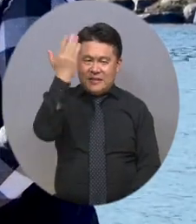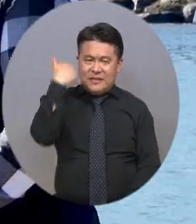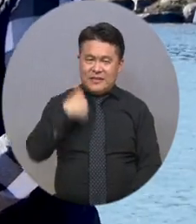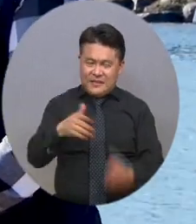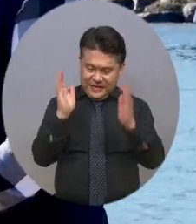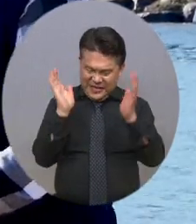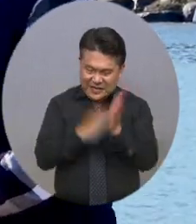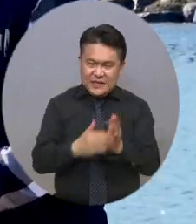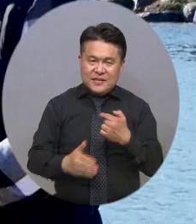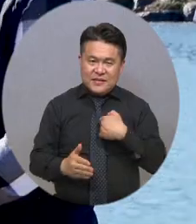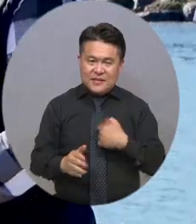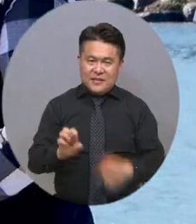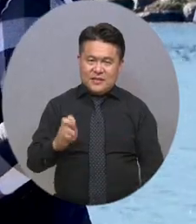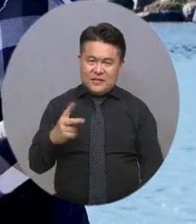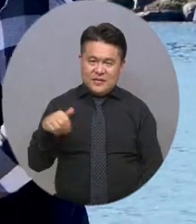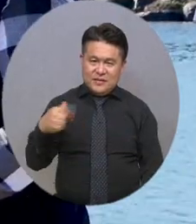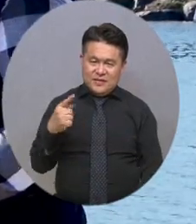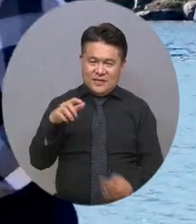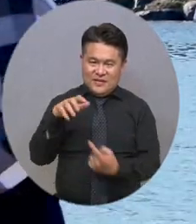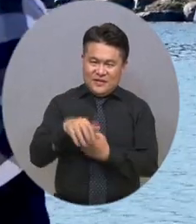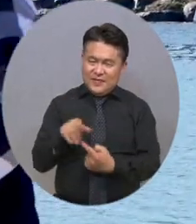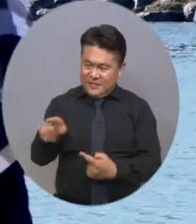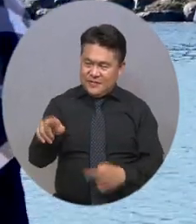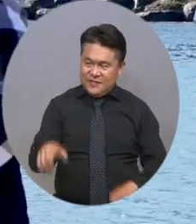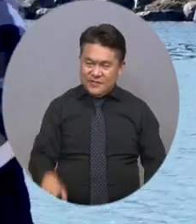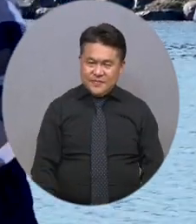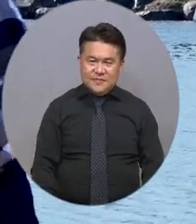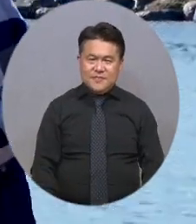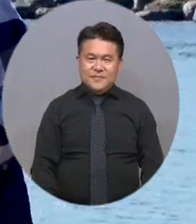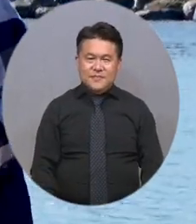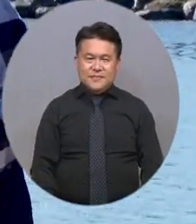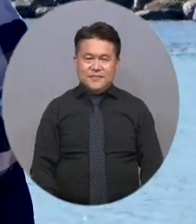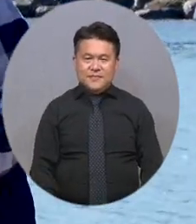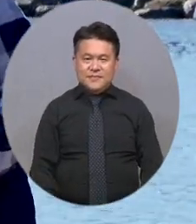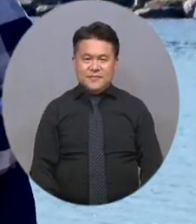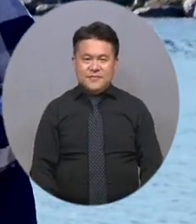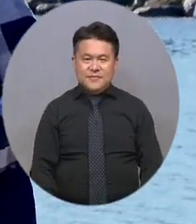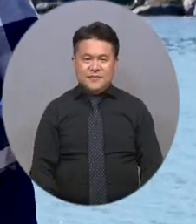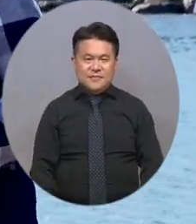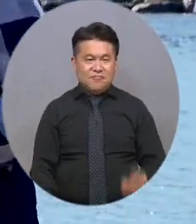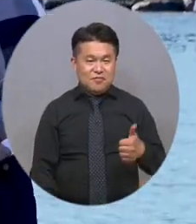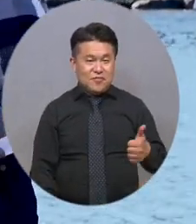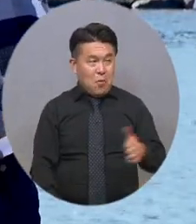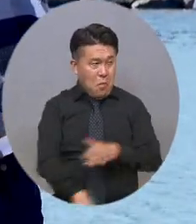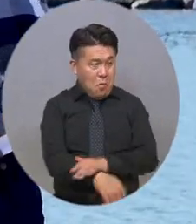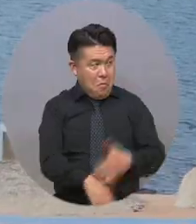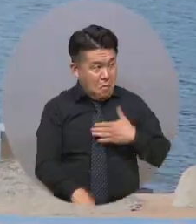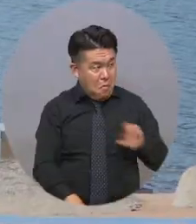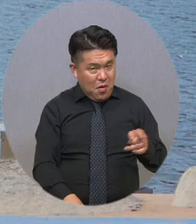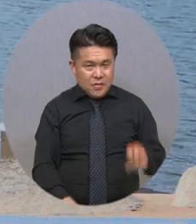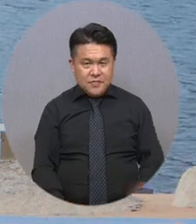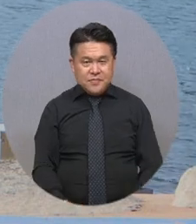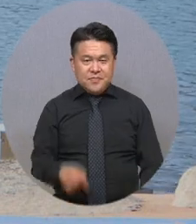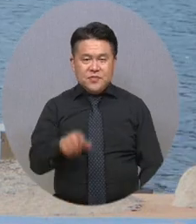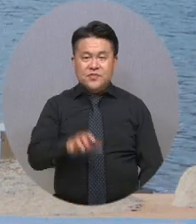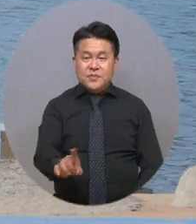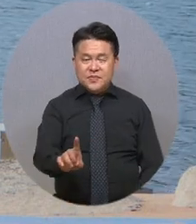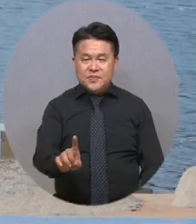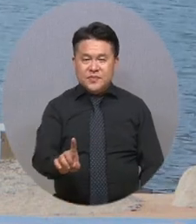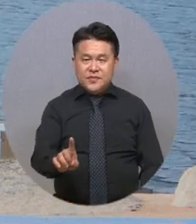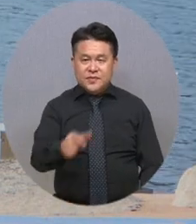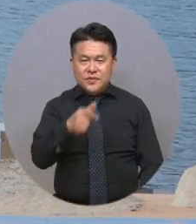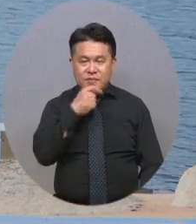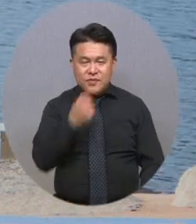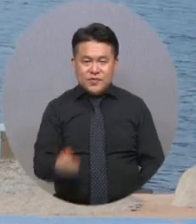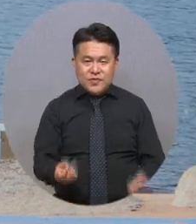공부했잖아요. 뭐? 표고버섯! 아하! 아, 표고버섯! 제대로 알고 왔네 우리 정태! 여기는 어디냐?